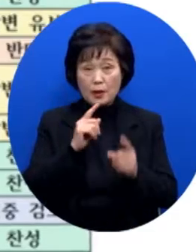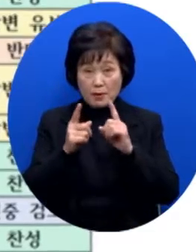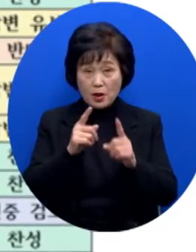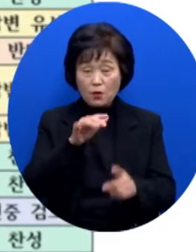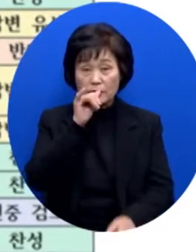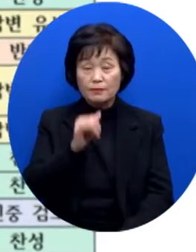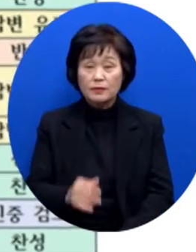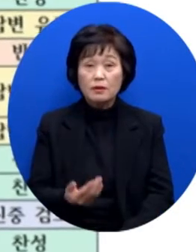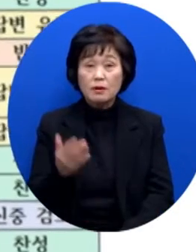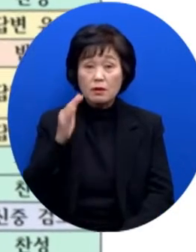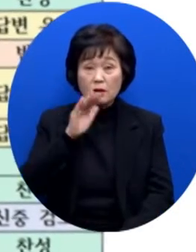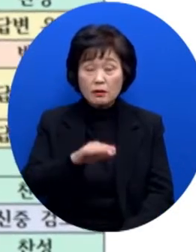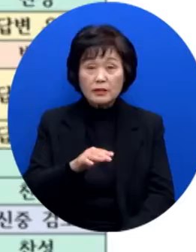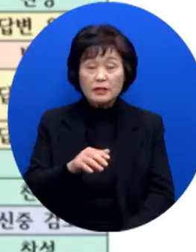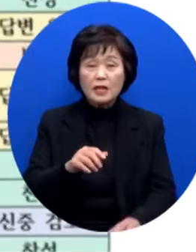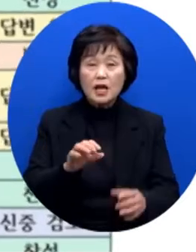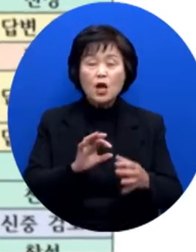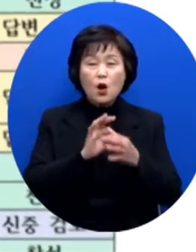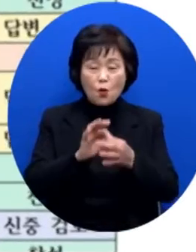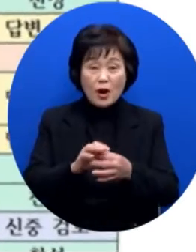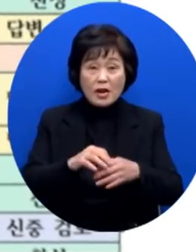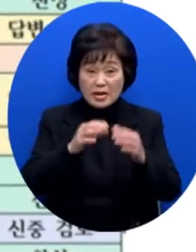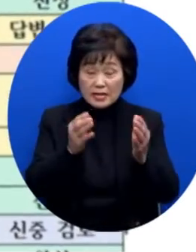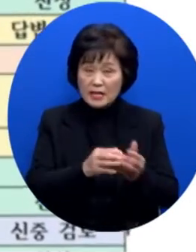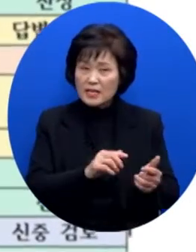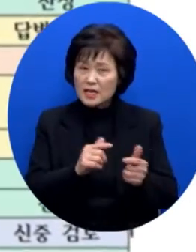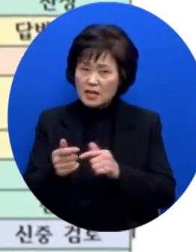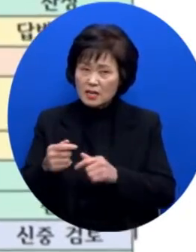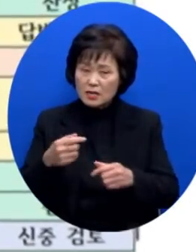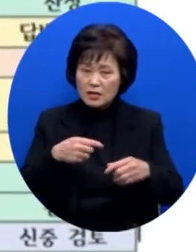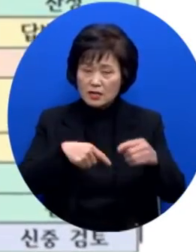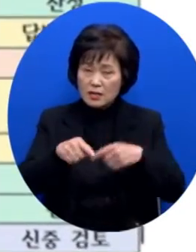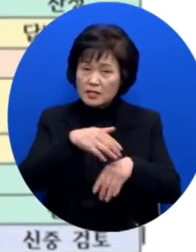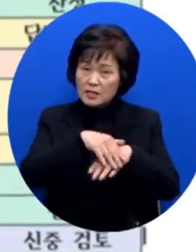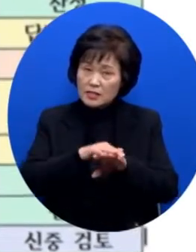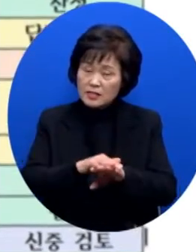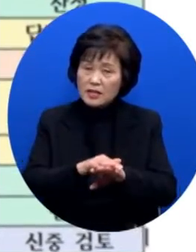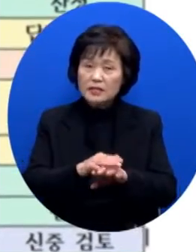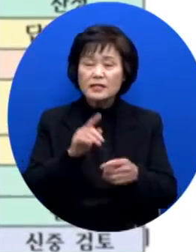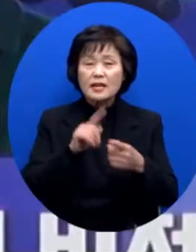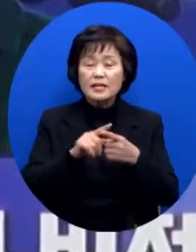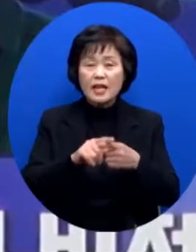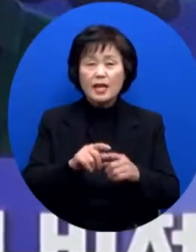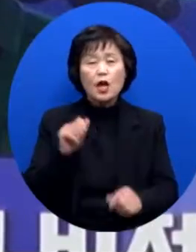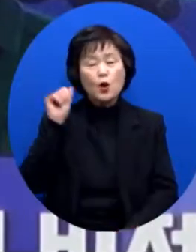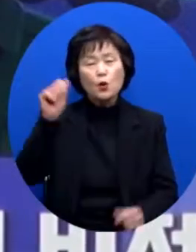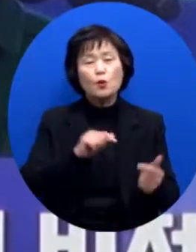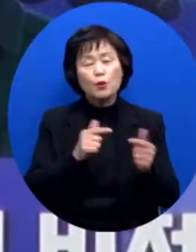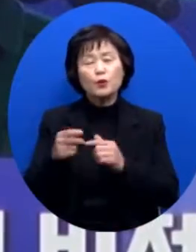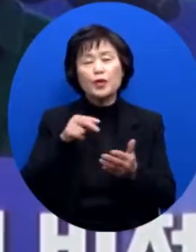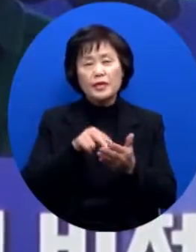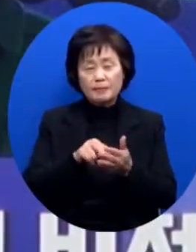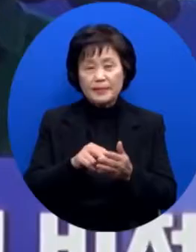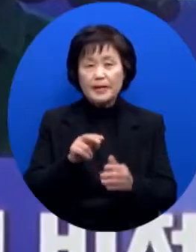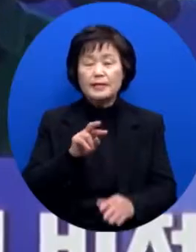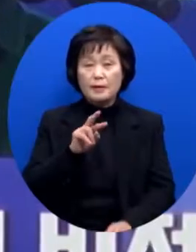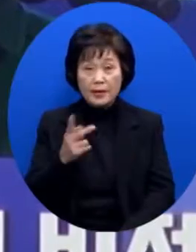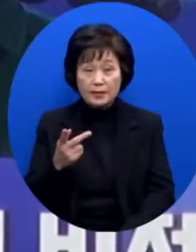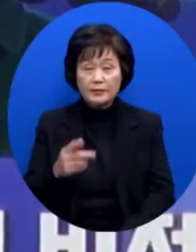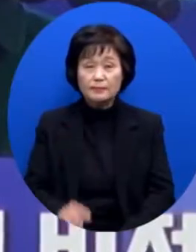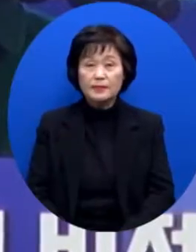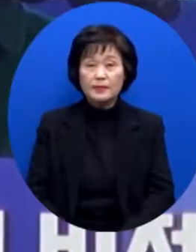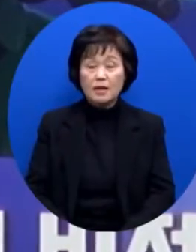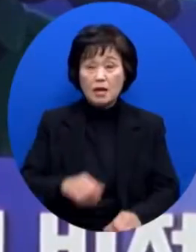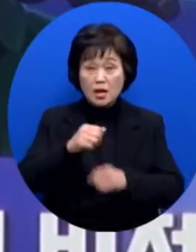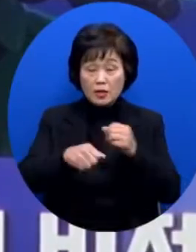기독교 학교 관련 단체들의 정책제안 에선 일부 후보의 입장이 바뀌었습니다 사립학교 자율성에 대해